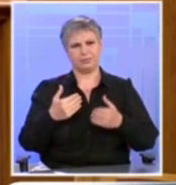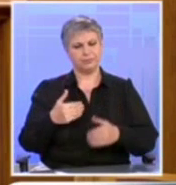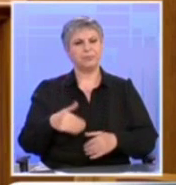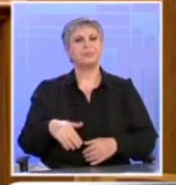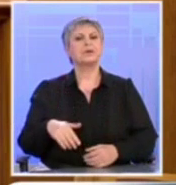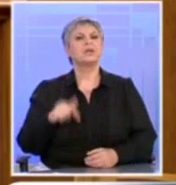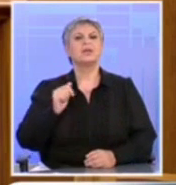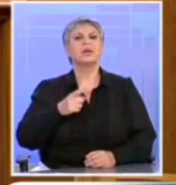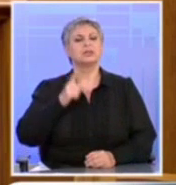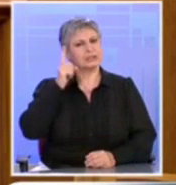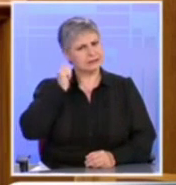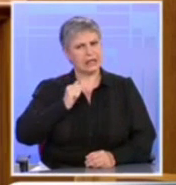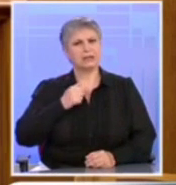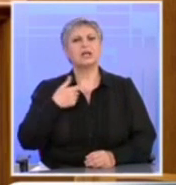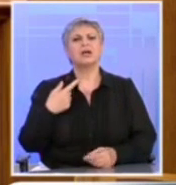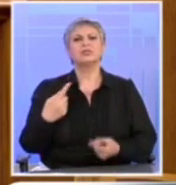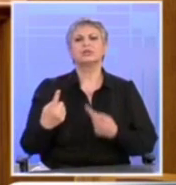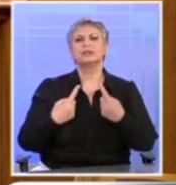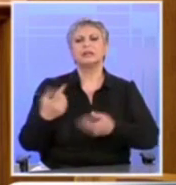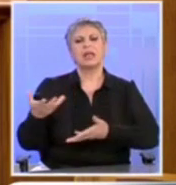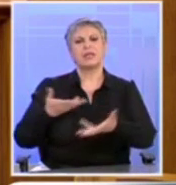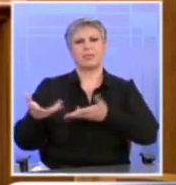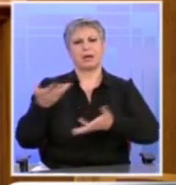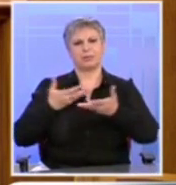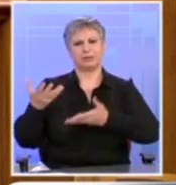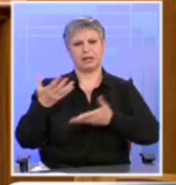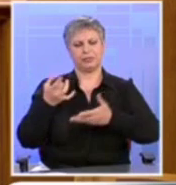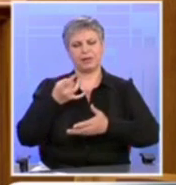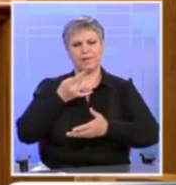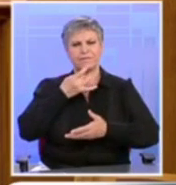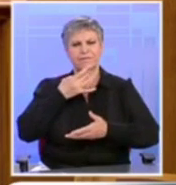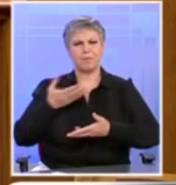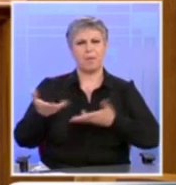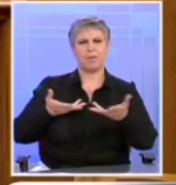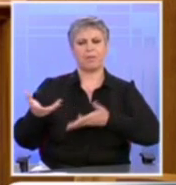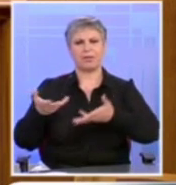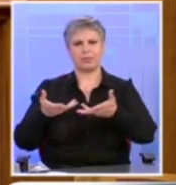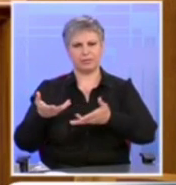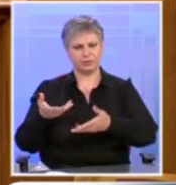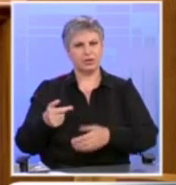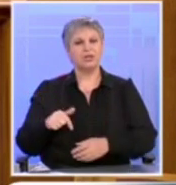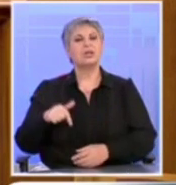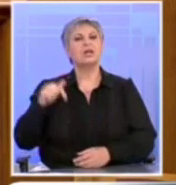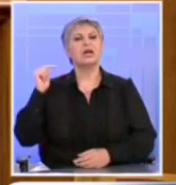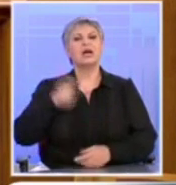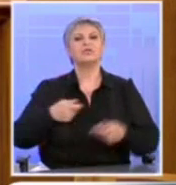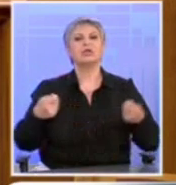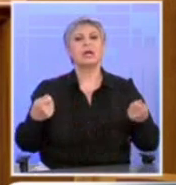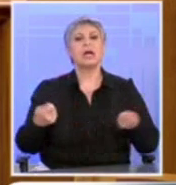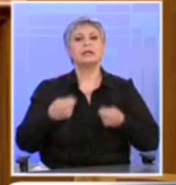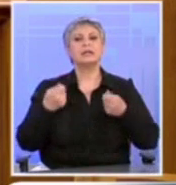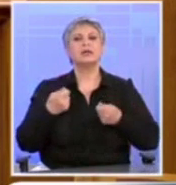οι διαπραγματεύσεις που έγιναν ήταν σκληρές. Κάνετε ησυχία, παρακαλώ, ελάτε. Έγιναν με το